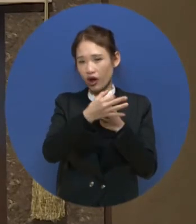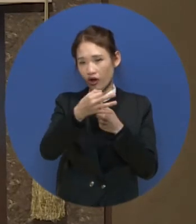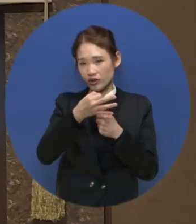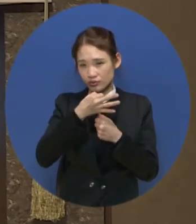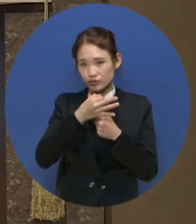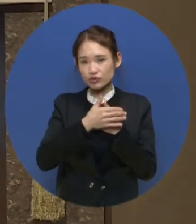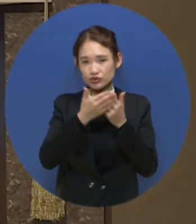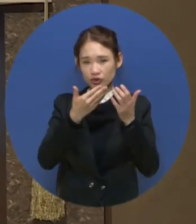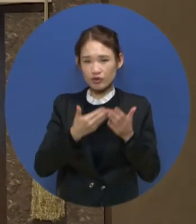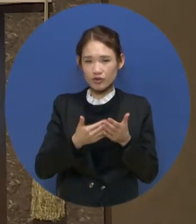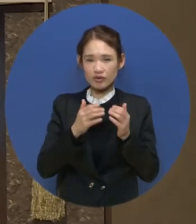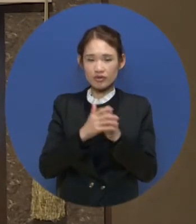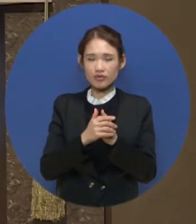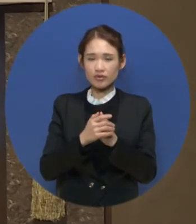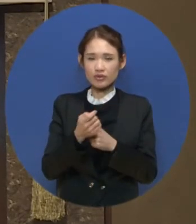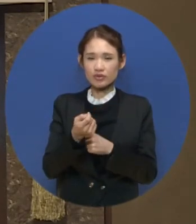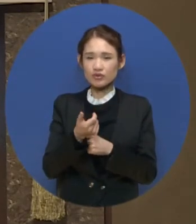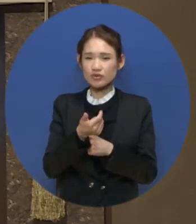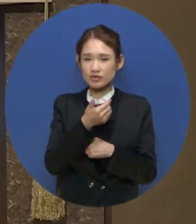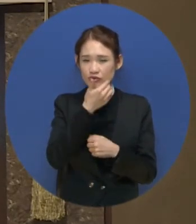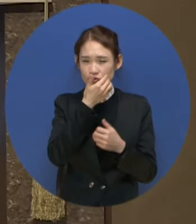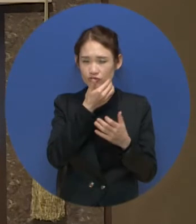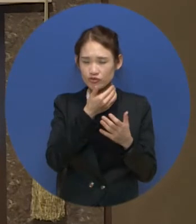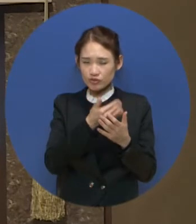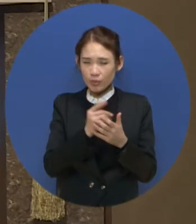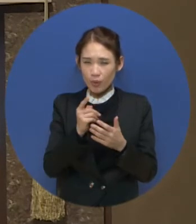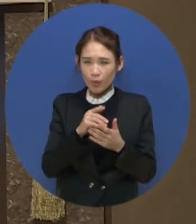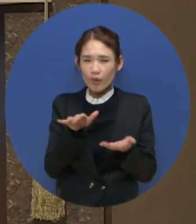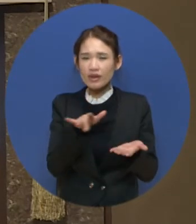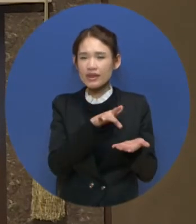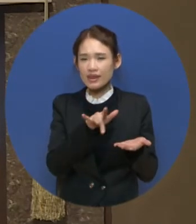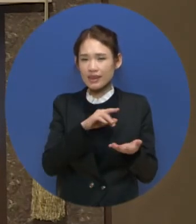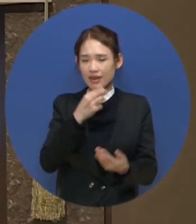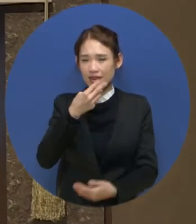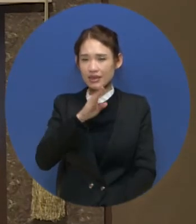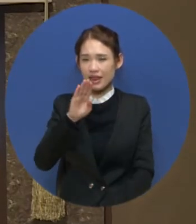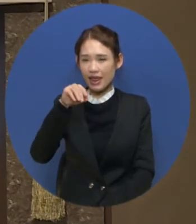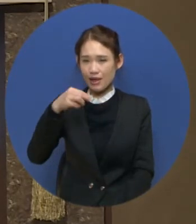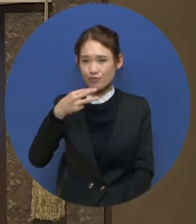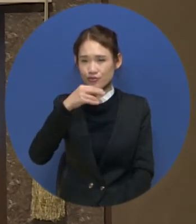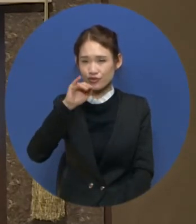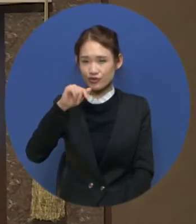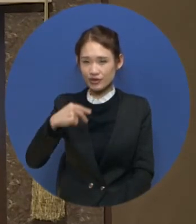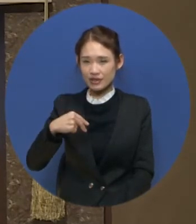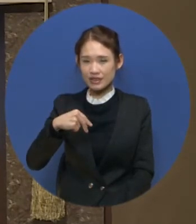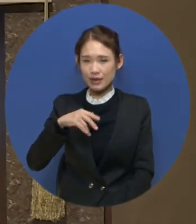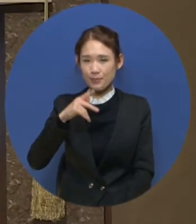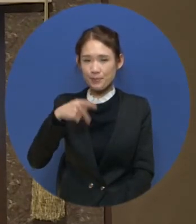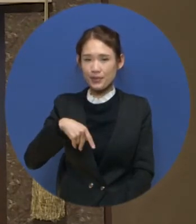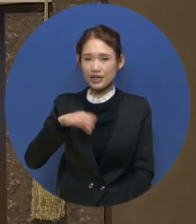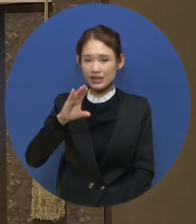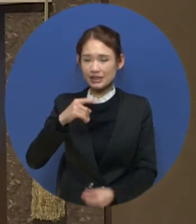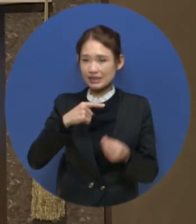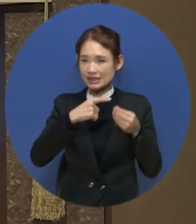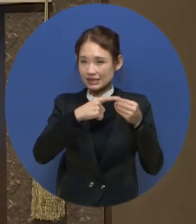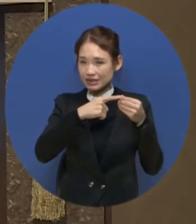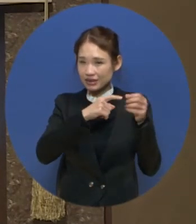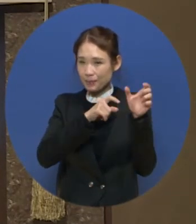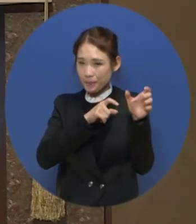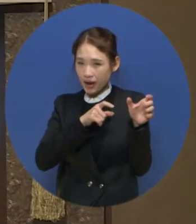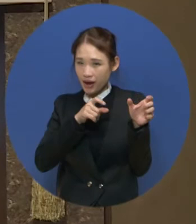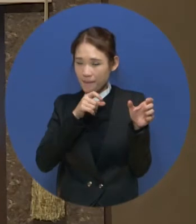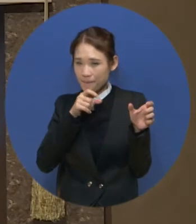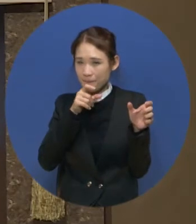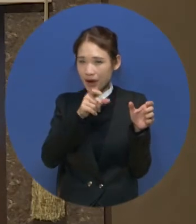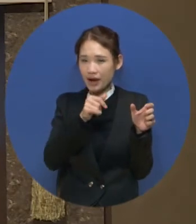주셔서 네. 그 당시에는 조금 귀했을 수 있는 이렇게 그 아이패드를 1등 상으로 걸었더니